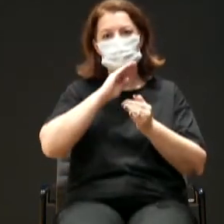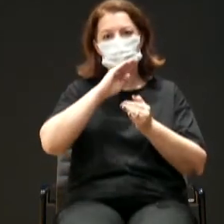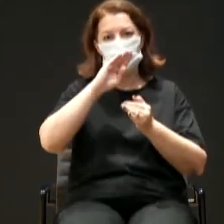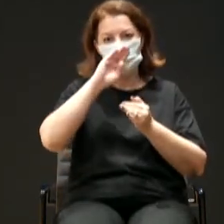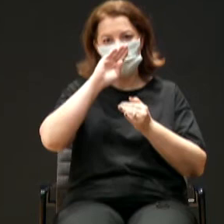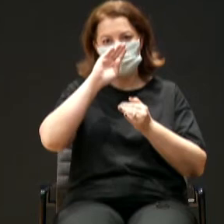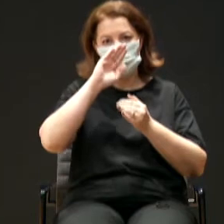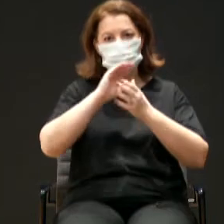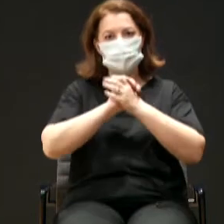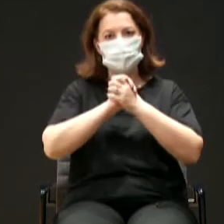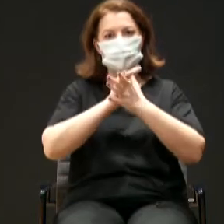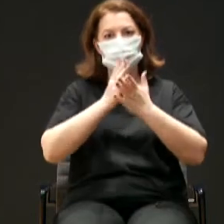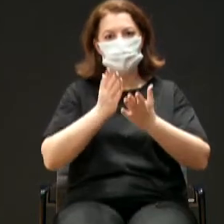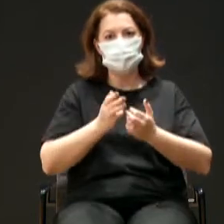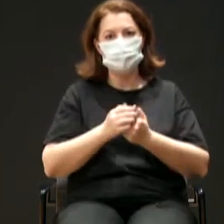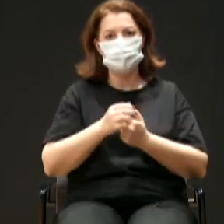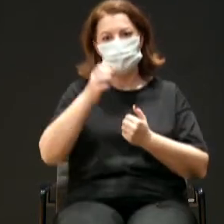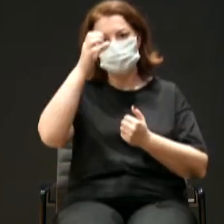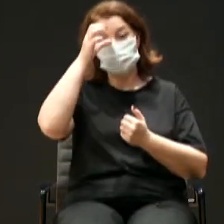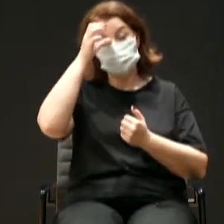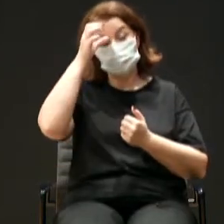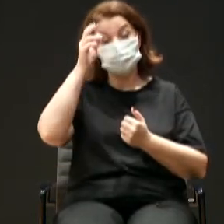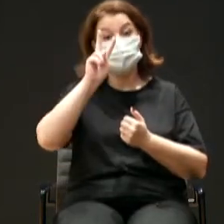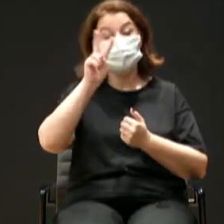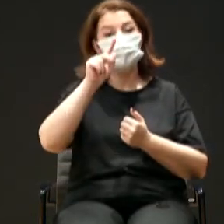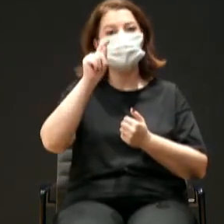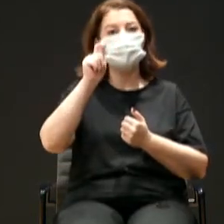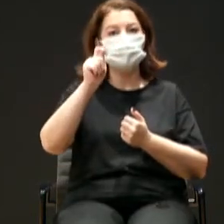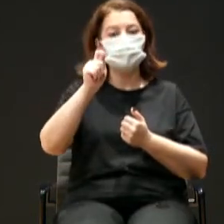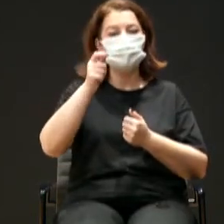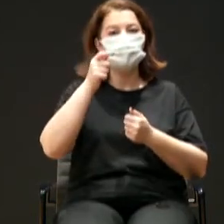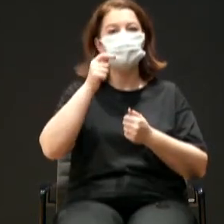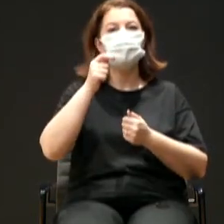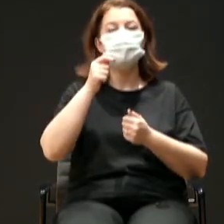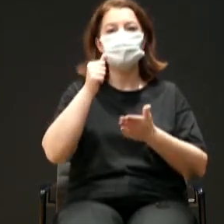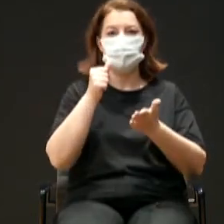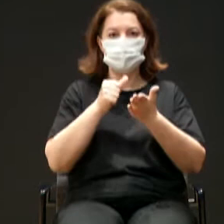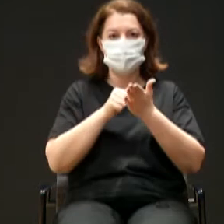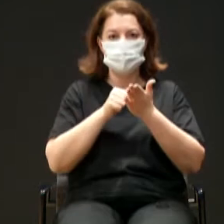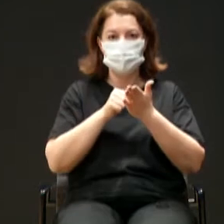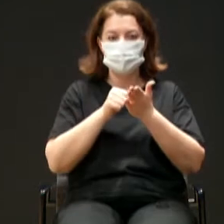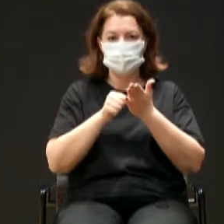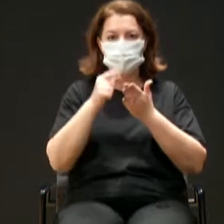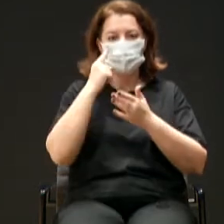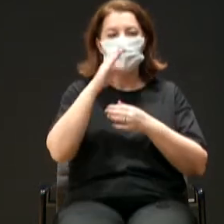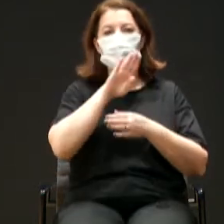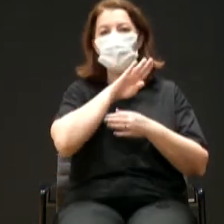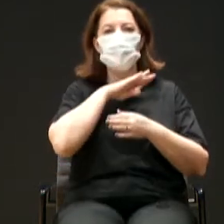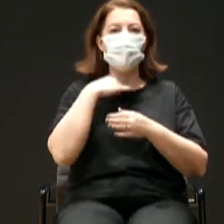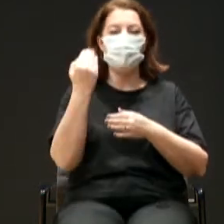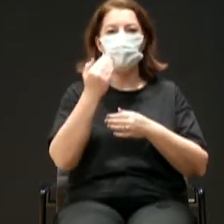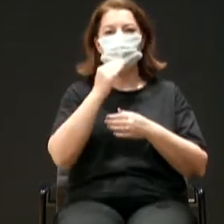bayramlarını kutluyorum. 20 Temmuz tarihinde Kurban Bayramı'nı